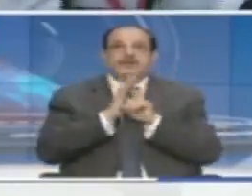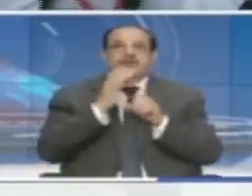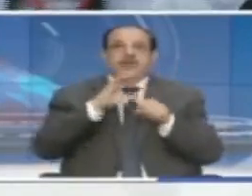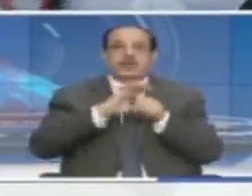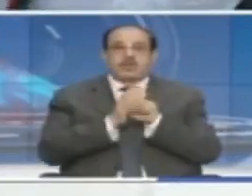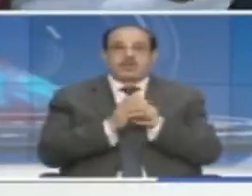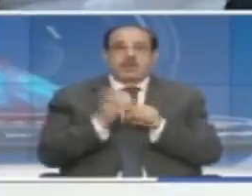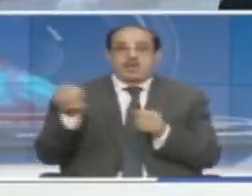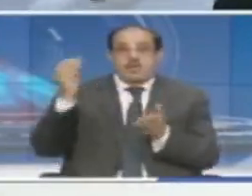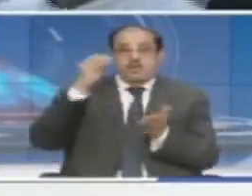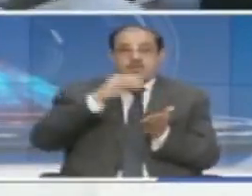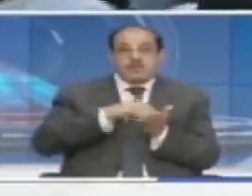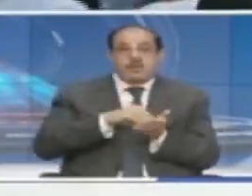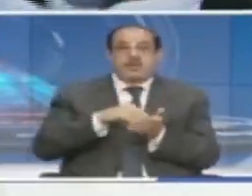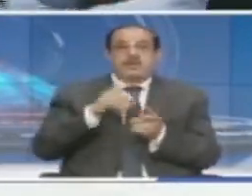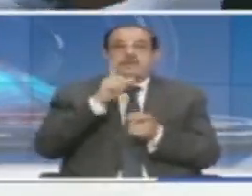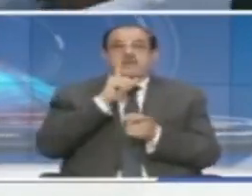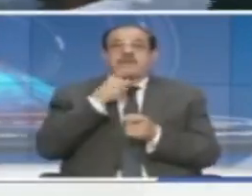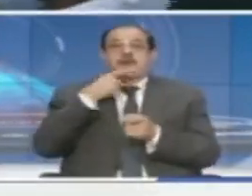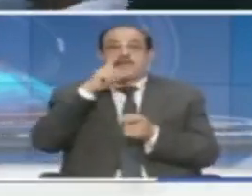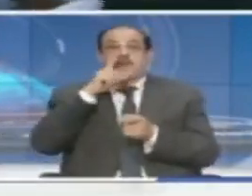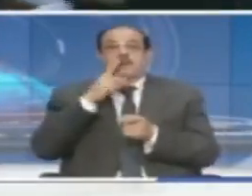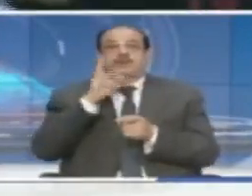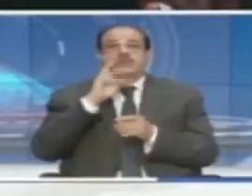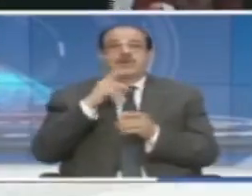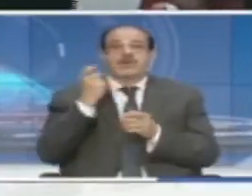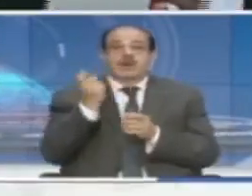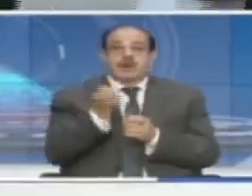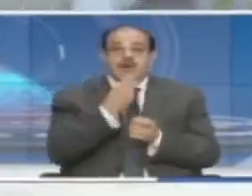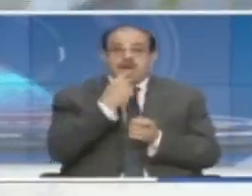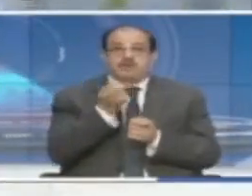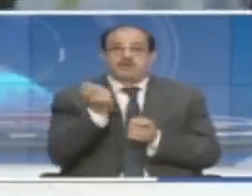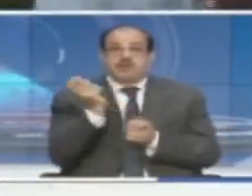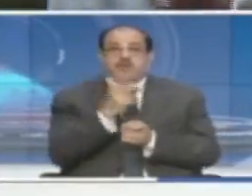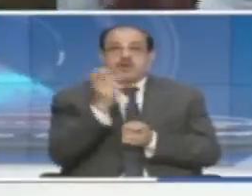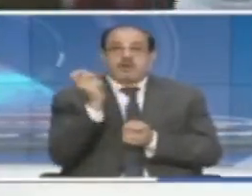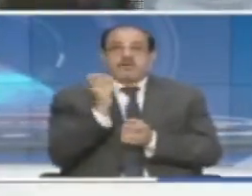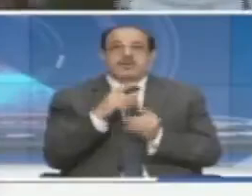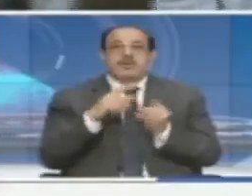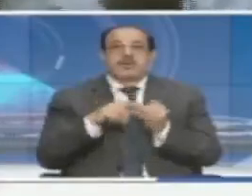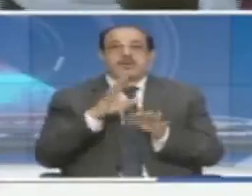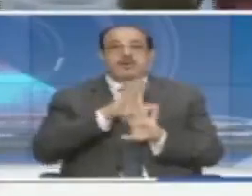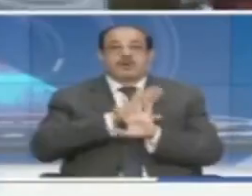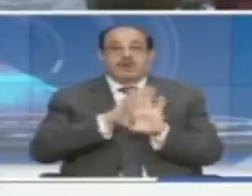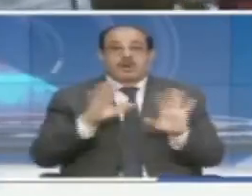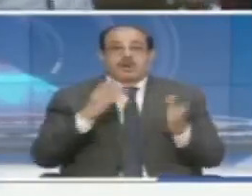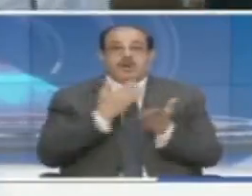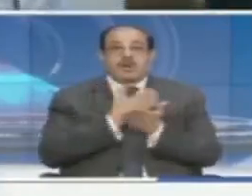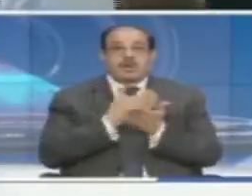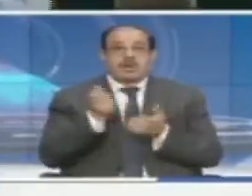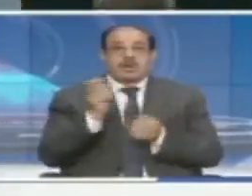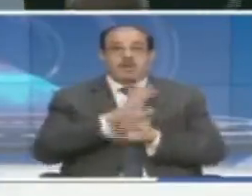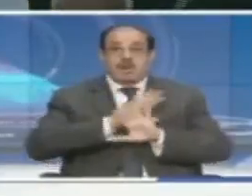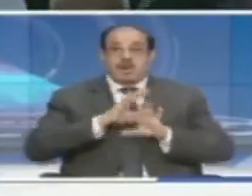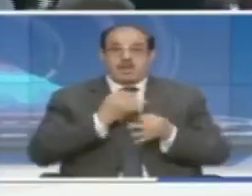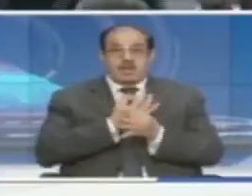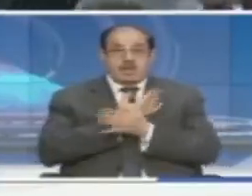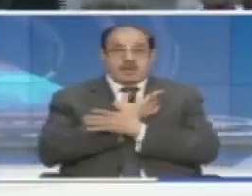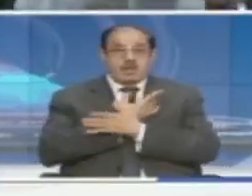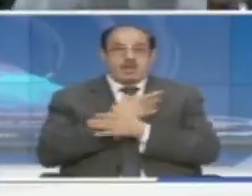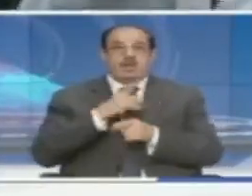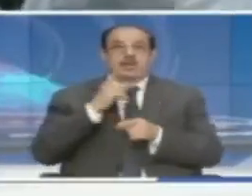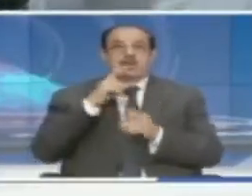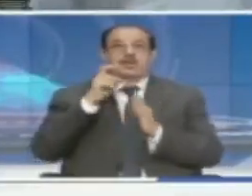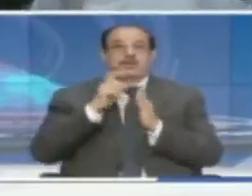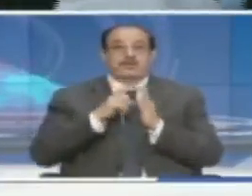وبعد وصول الحجاج إلى مشعر منى، شرعوا في رمي جمرة العقبة. وبعد أن يفرغ الحجاج من رمي جمرة العقبة،